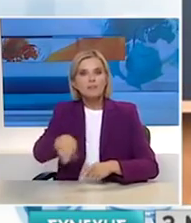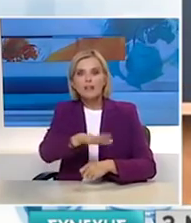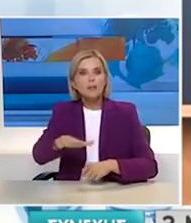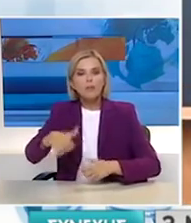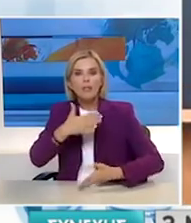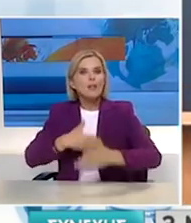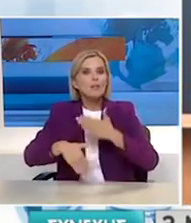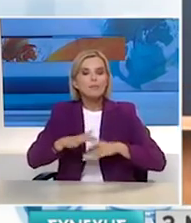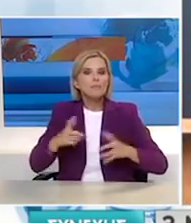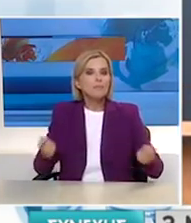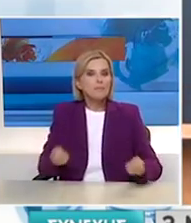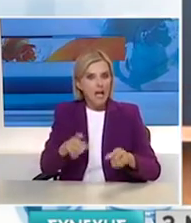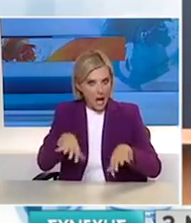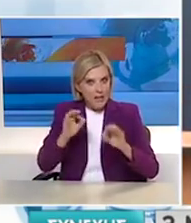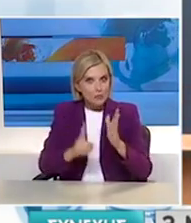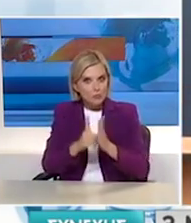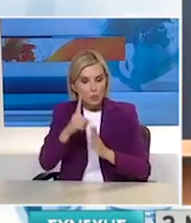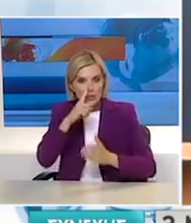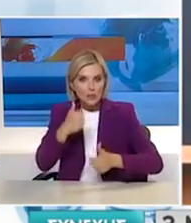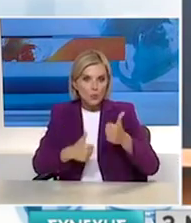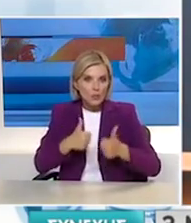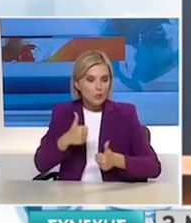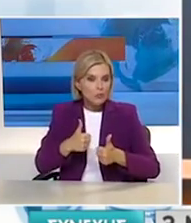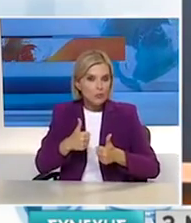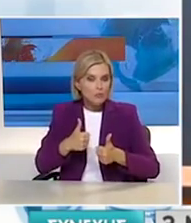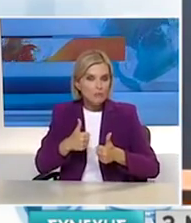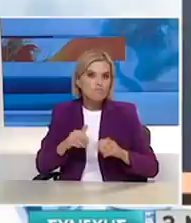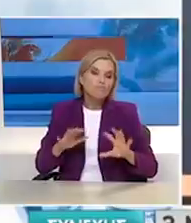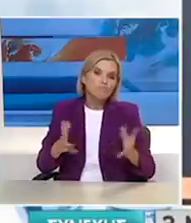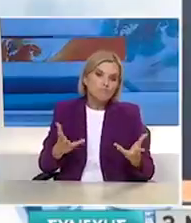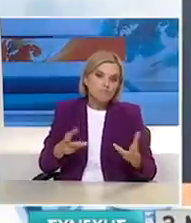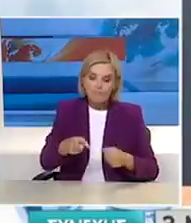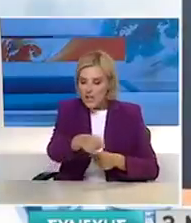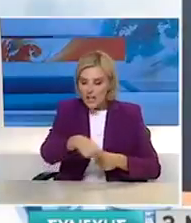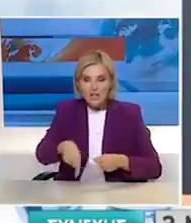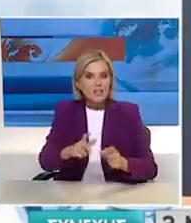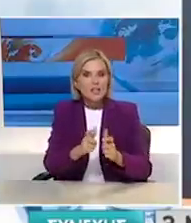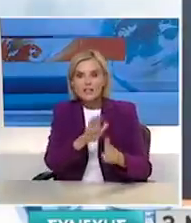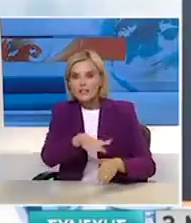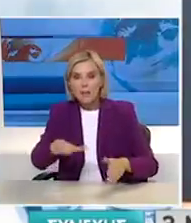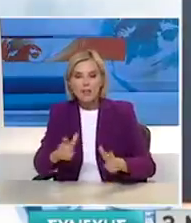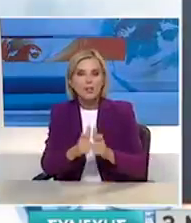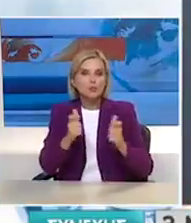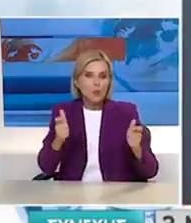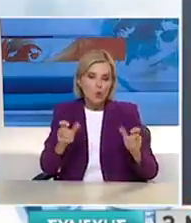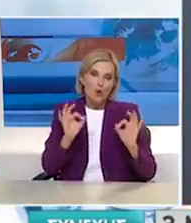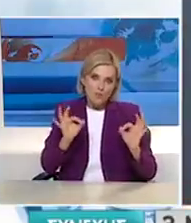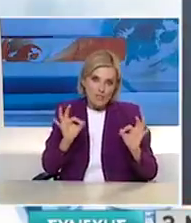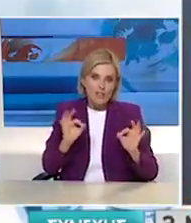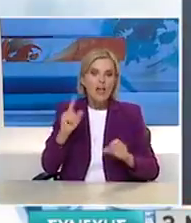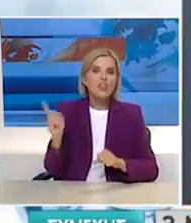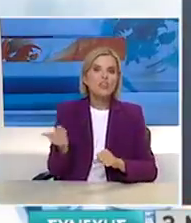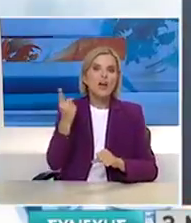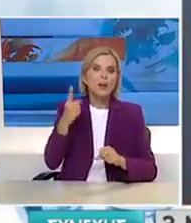και τα υπόλοιπα, με βάση τα καλά επιδημιολογικά δεδομένα, δεδομένου ότι το σχολείο σε αυτή την περίπτωση, εκτός από χώρος μάθησης, είναι και χώρος